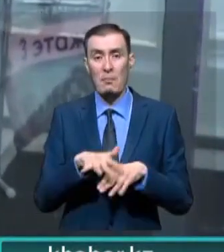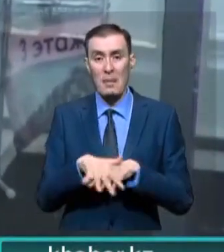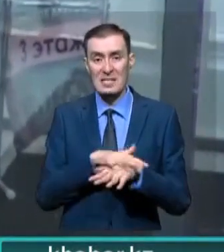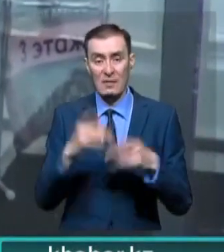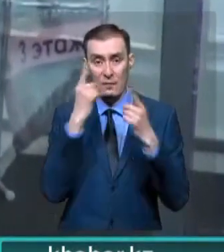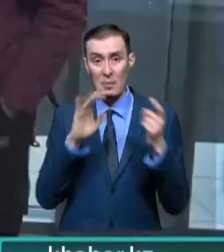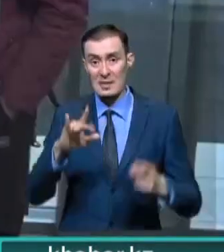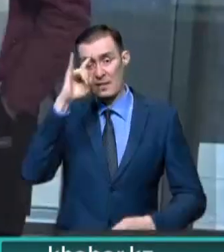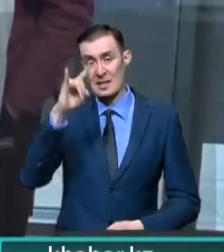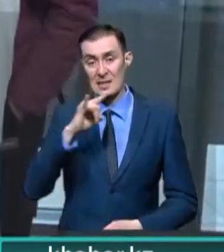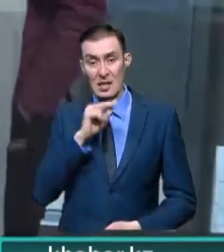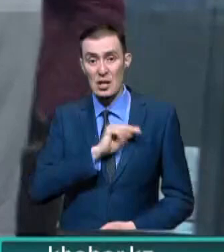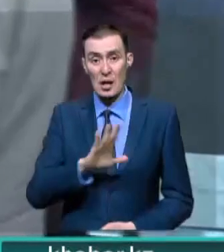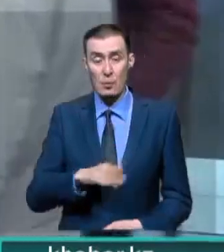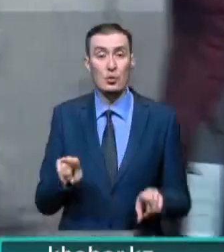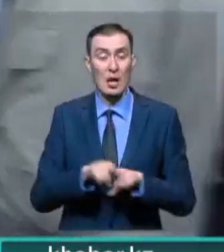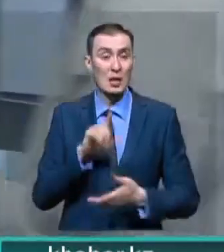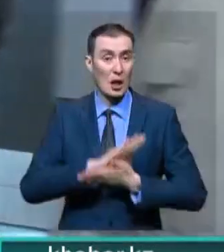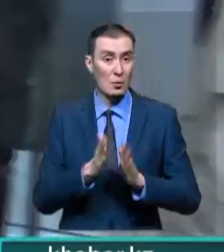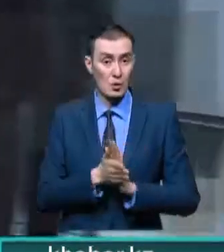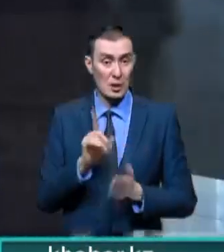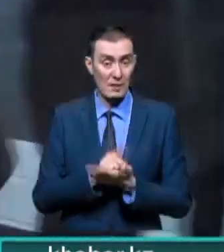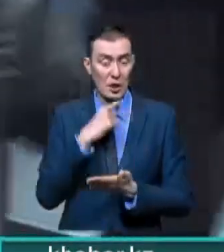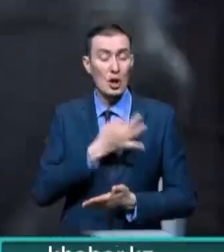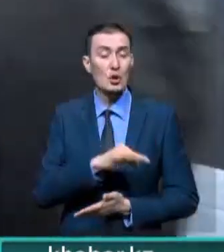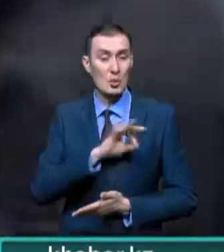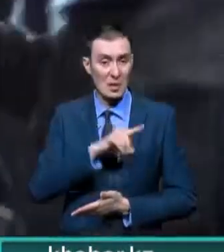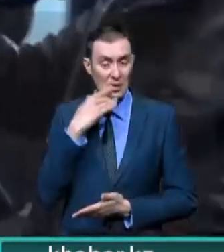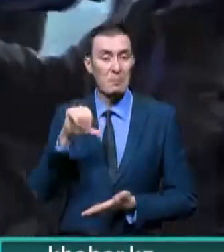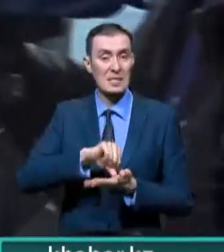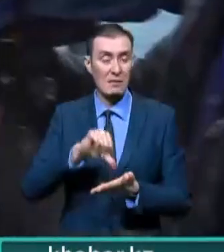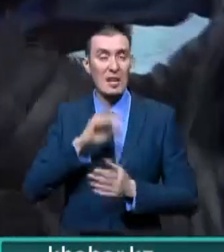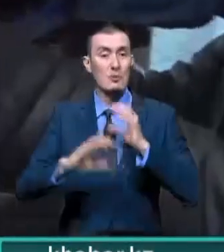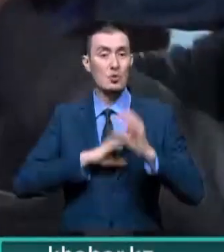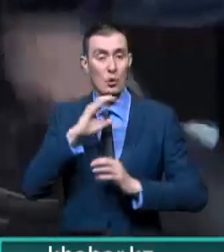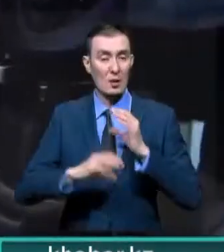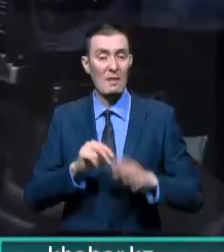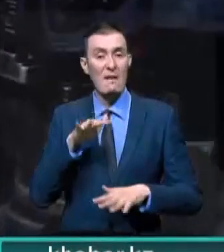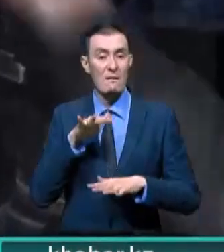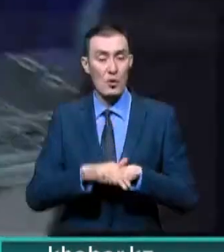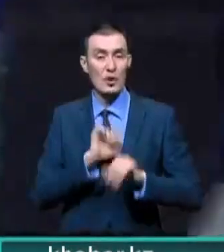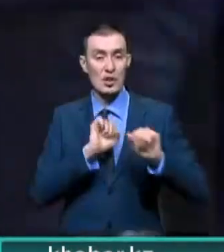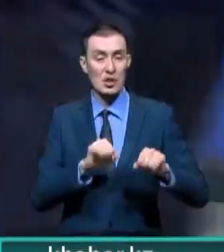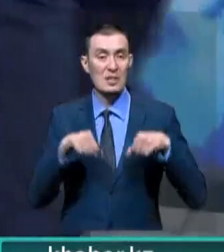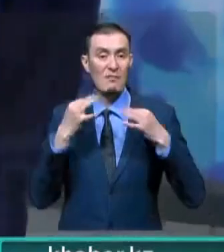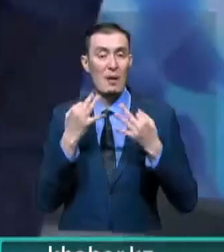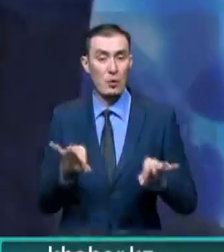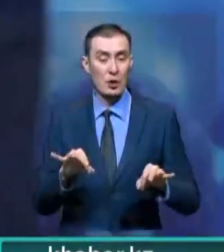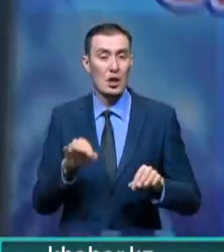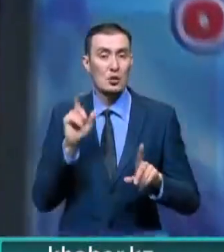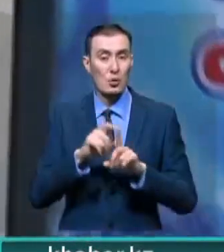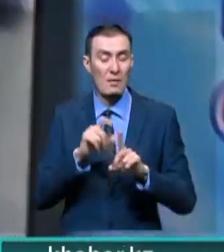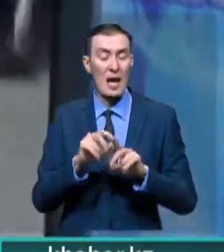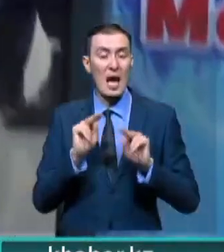в Казахстане не всегда работают как надо, считают и юристы, и представители Международного фонда защиты свободы слова «Адиль